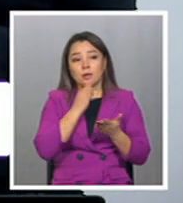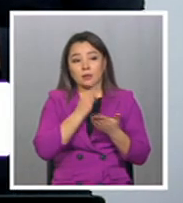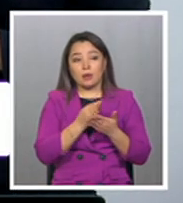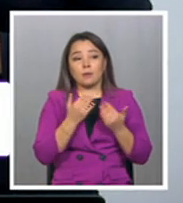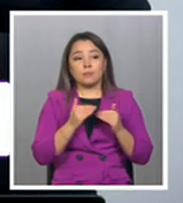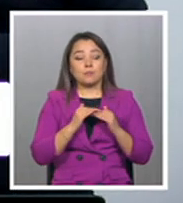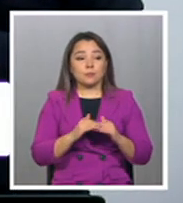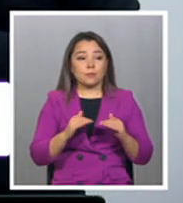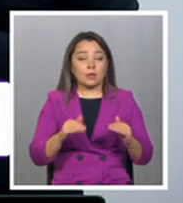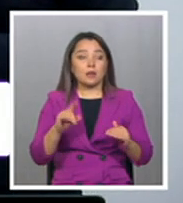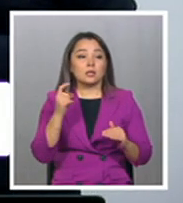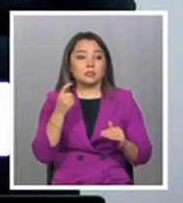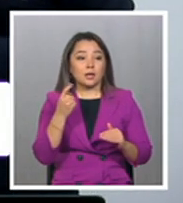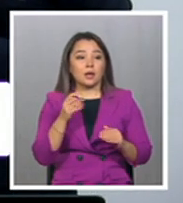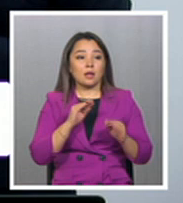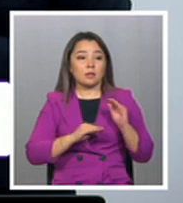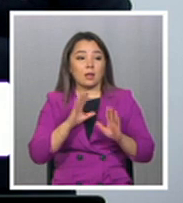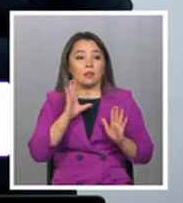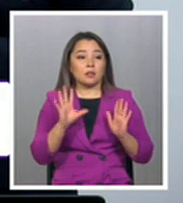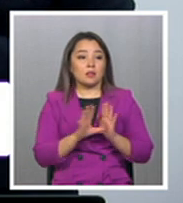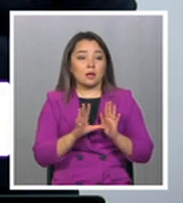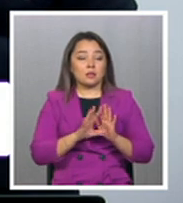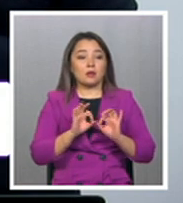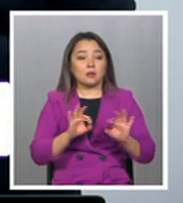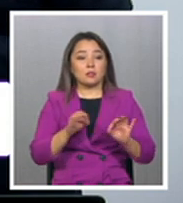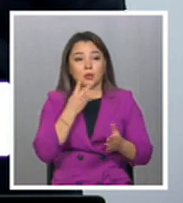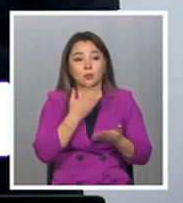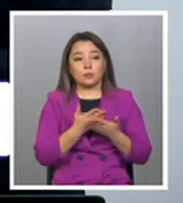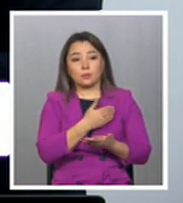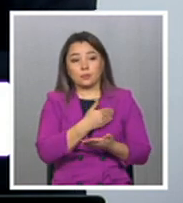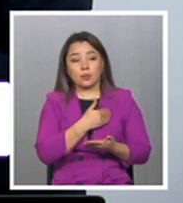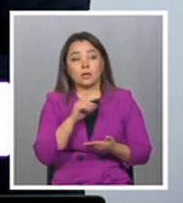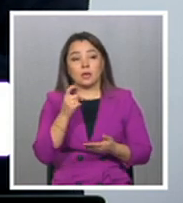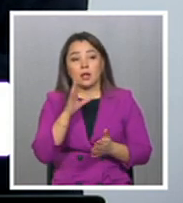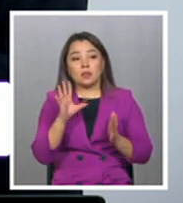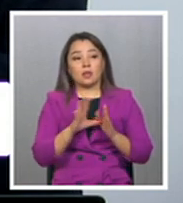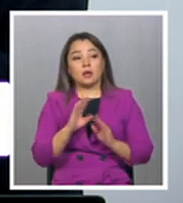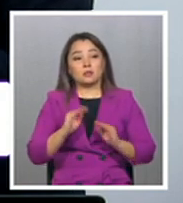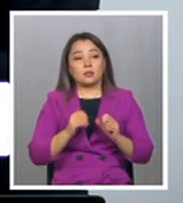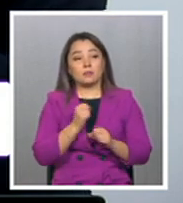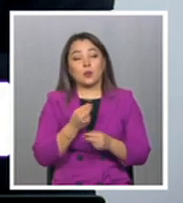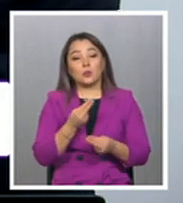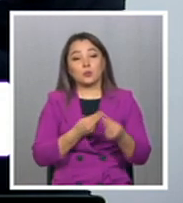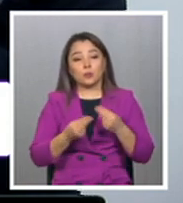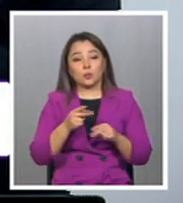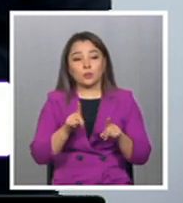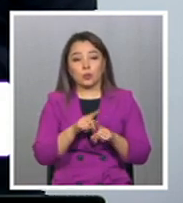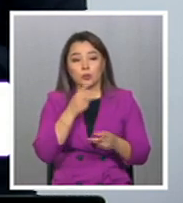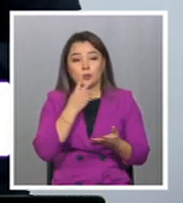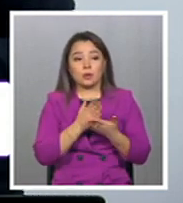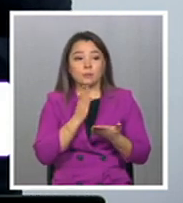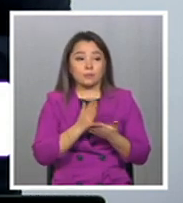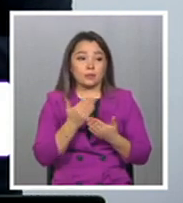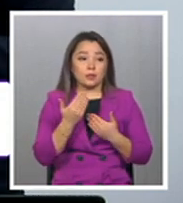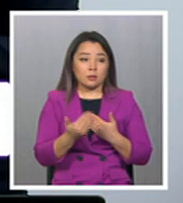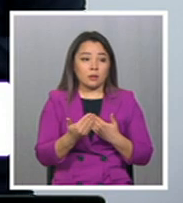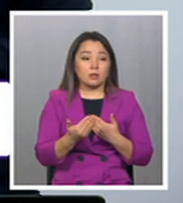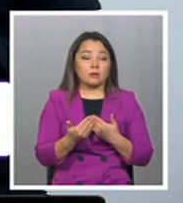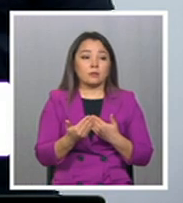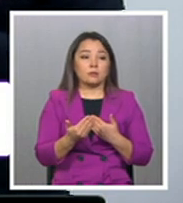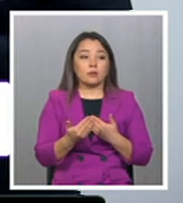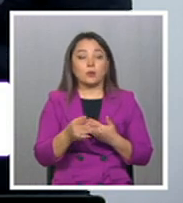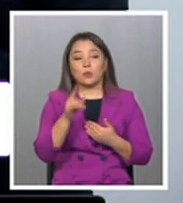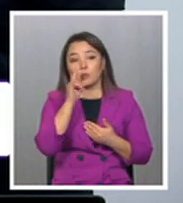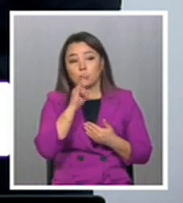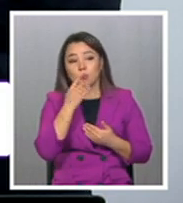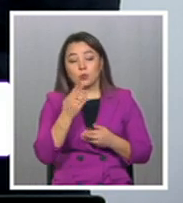енді химиялық энергияға тоқталсақ. Химиялық энергия суретте көріп отырғандарыңыздай, яғни